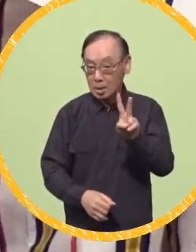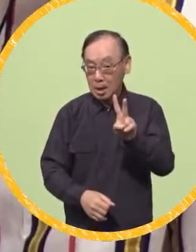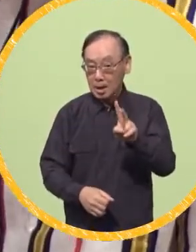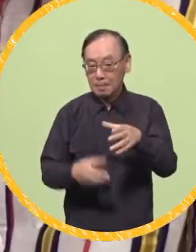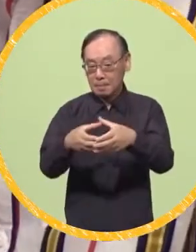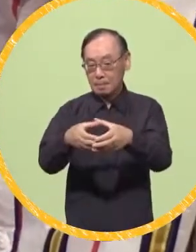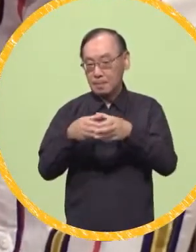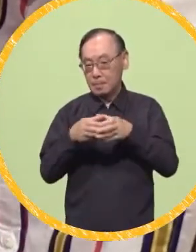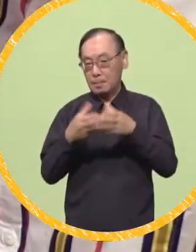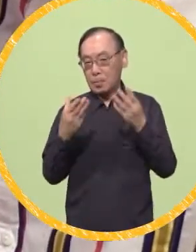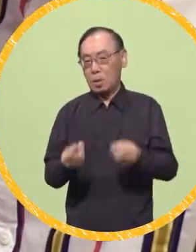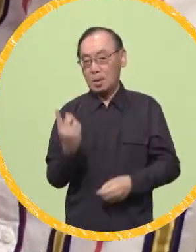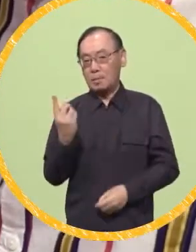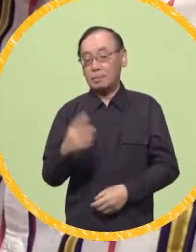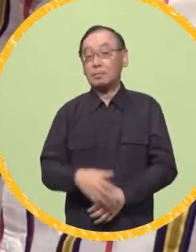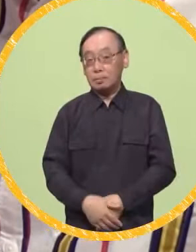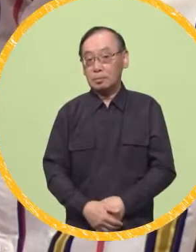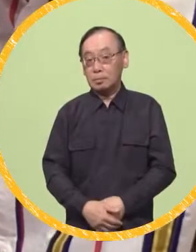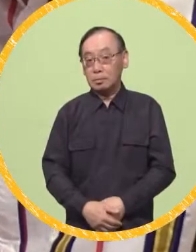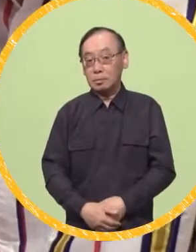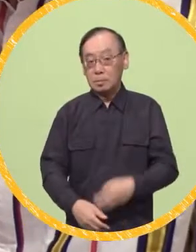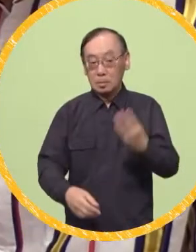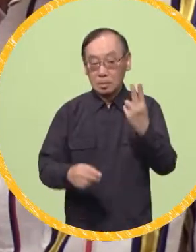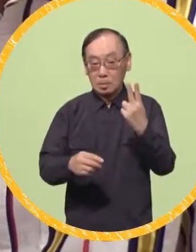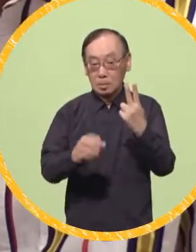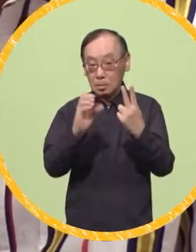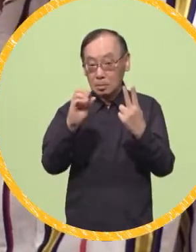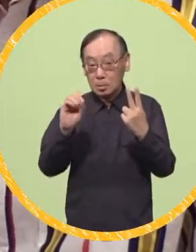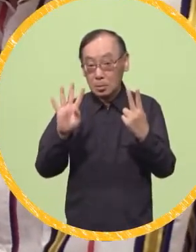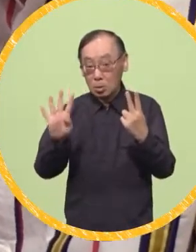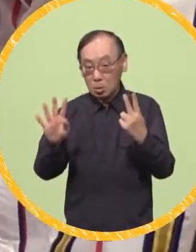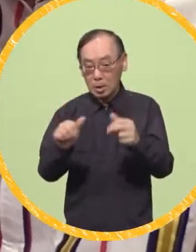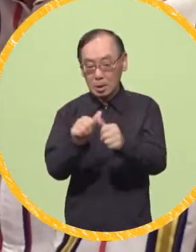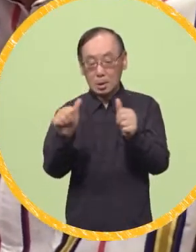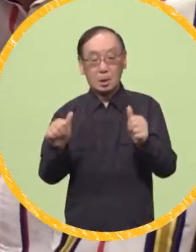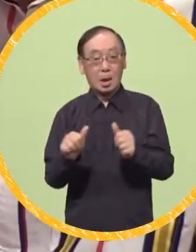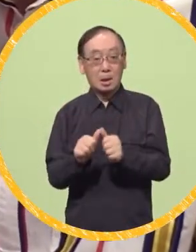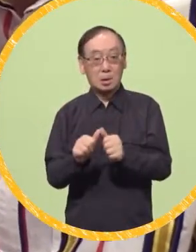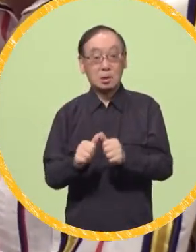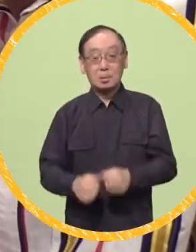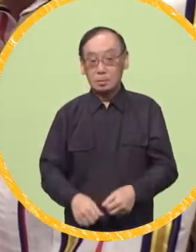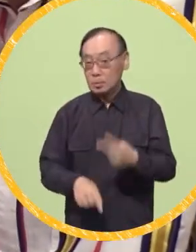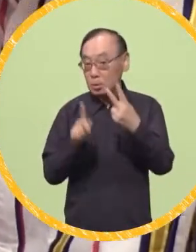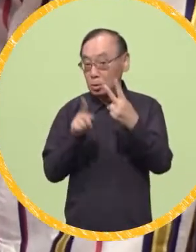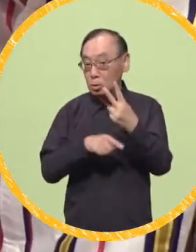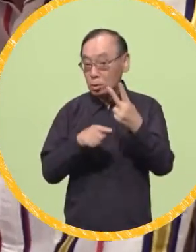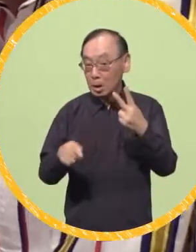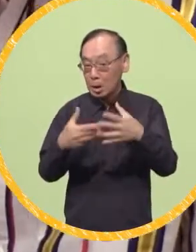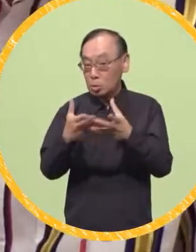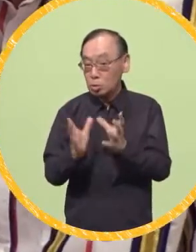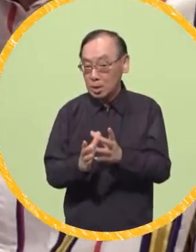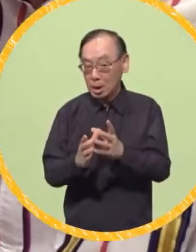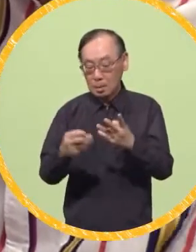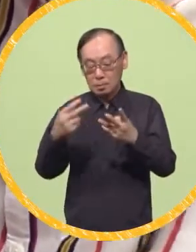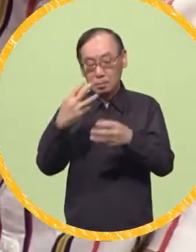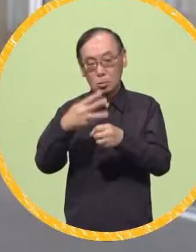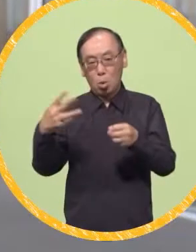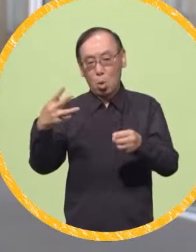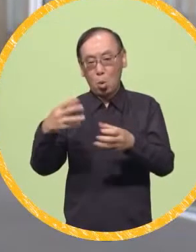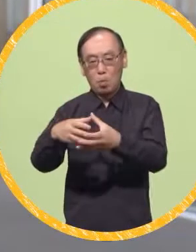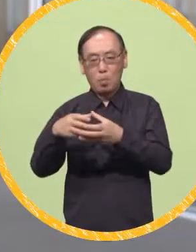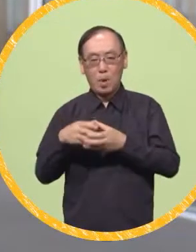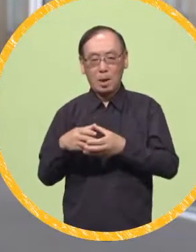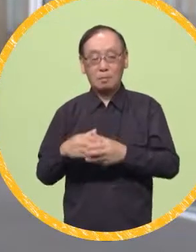を獲得したんです2004年アテネ大会で男子の関和トートドルキケンジロウ組が銅メダルを獲得しています